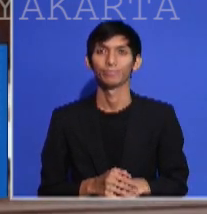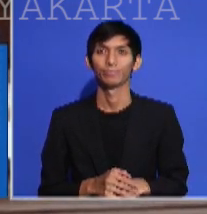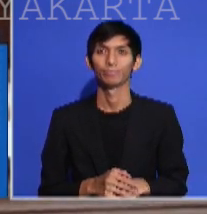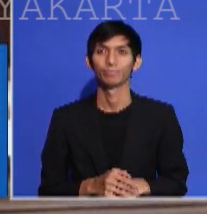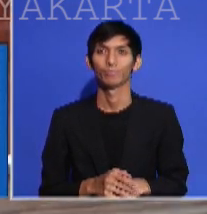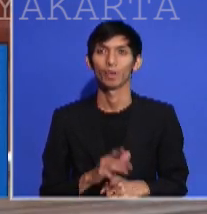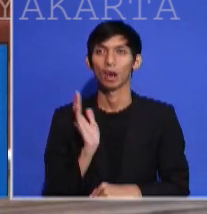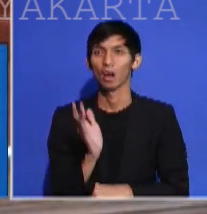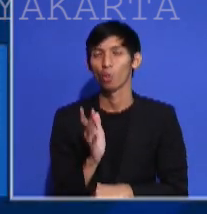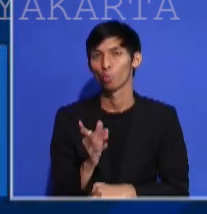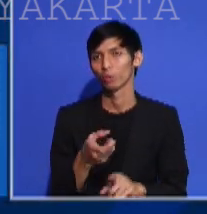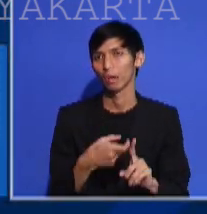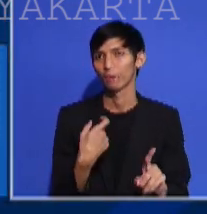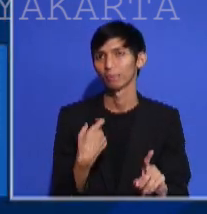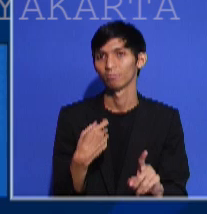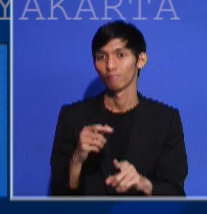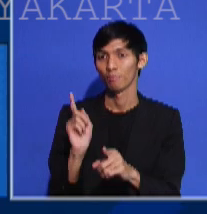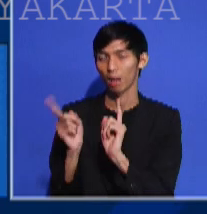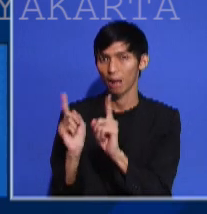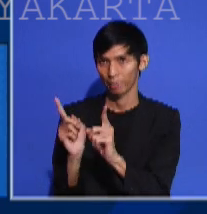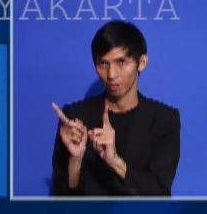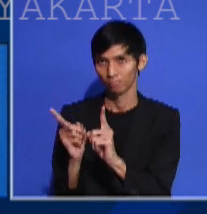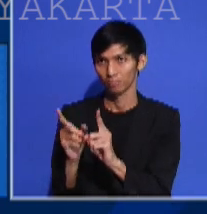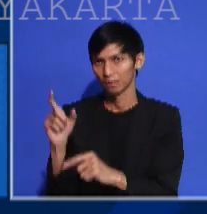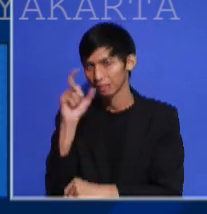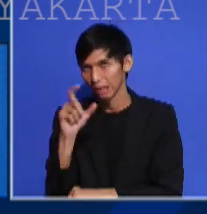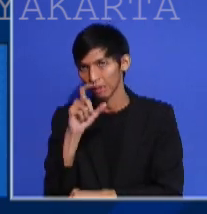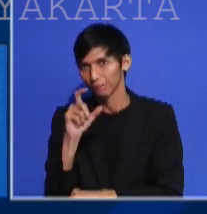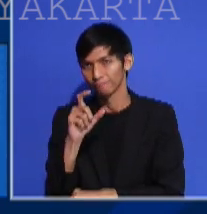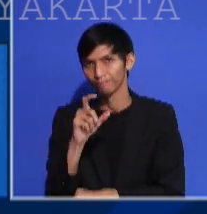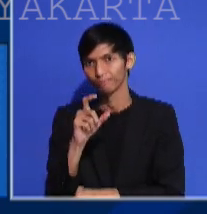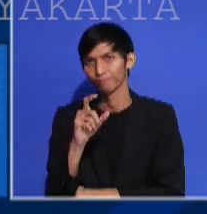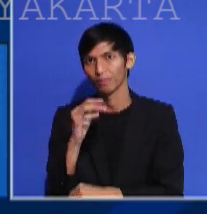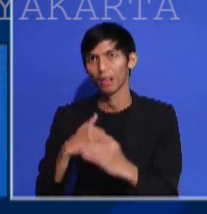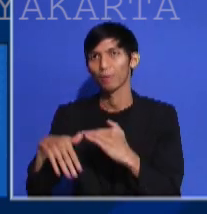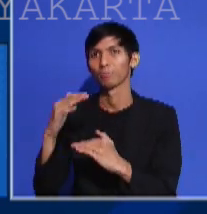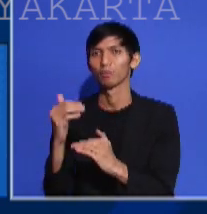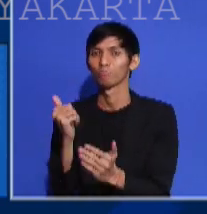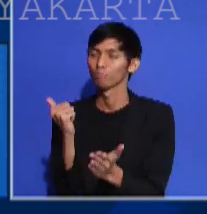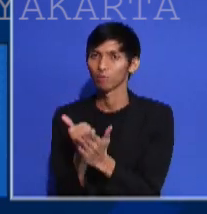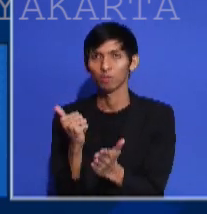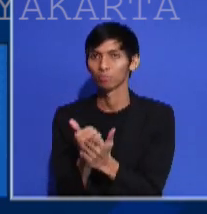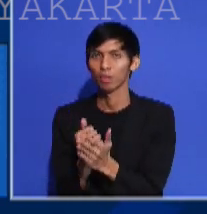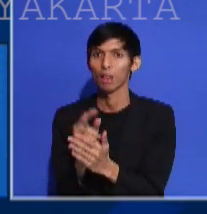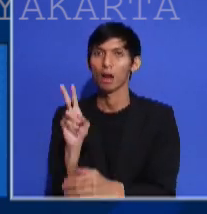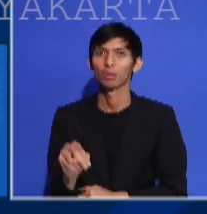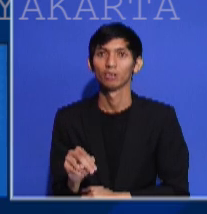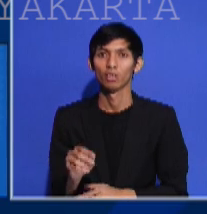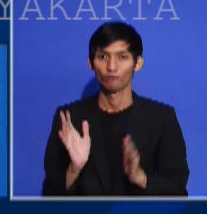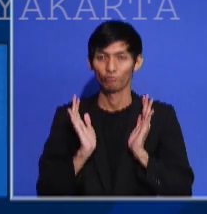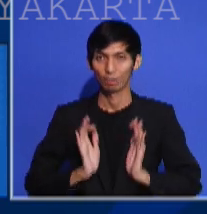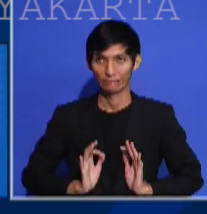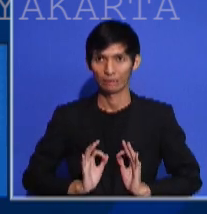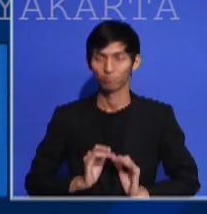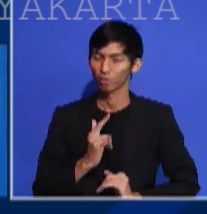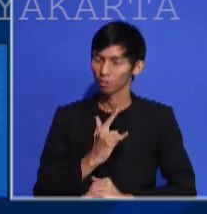dari segi teknik lebih untuk dimatangkan lagi he he dan untuk fisik ee dipertahankan